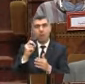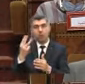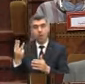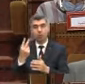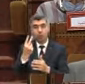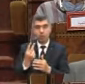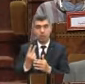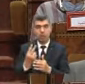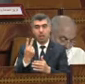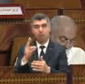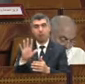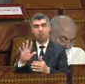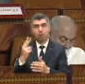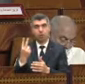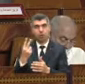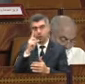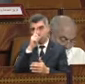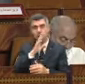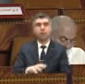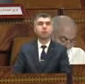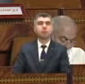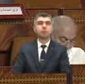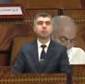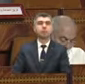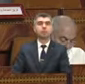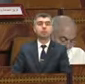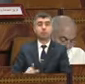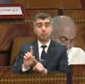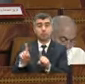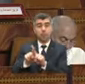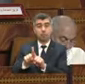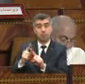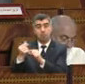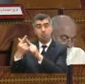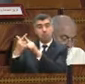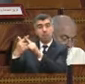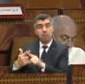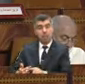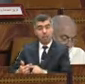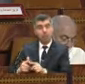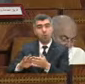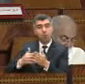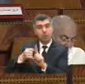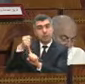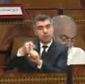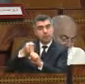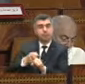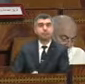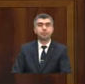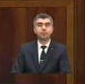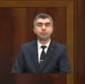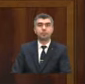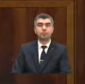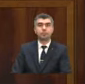2023 و2025 إن شاء الله. وستعبأ مصادر التمويل لهذا الورش الكبير، وبطبيعة